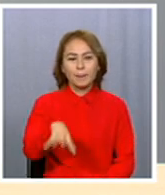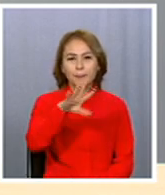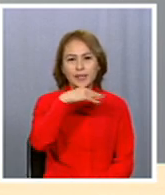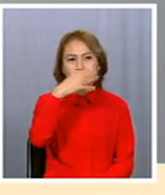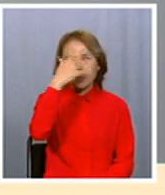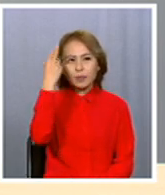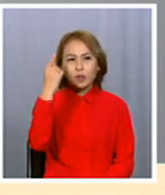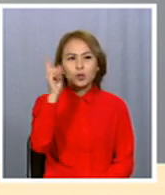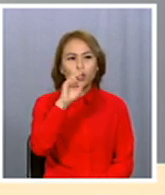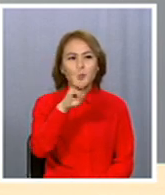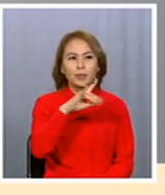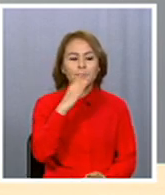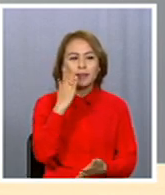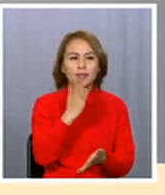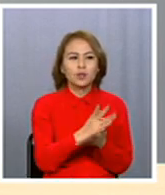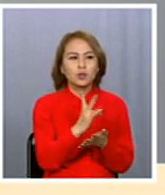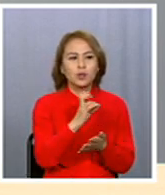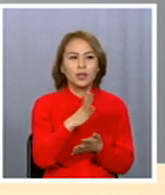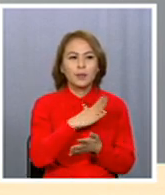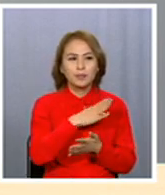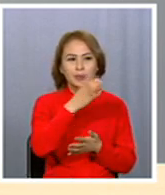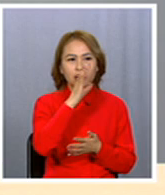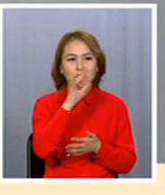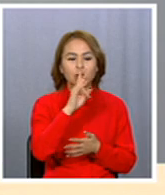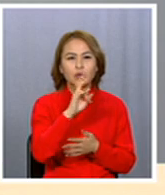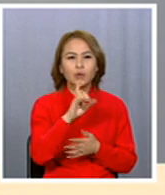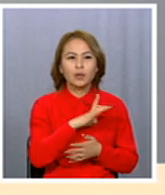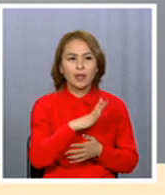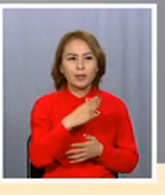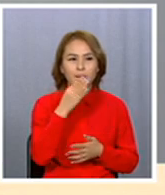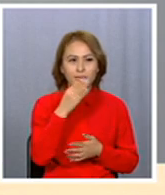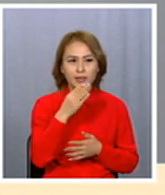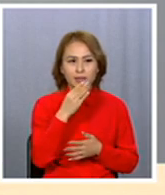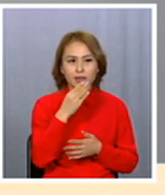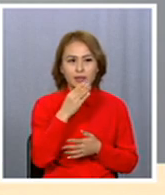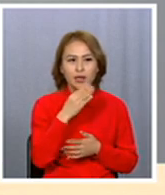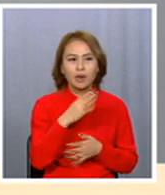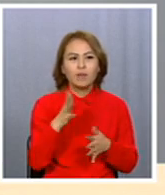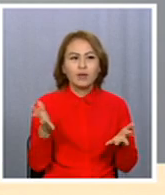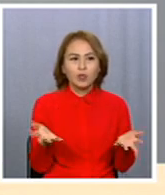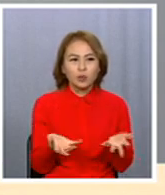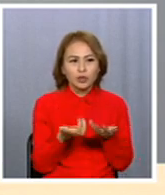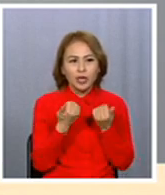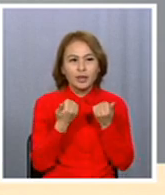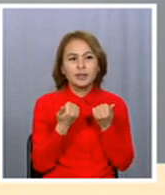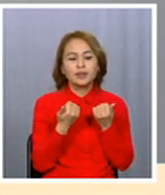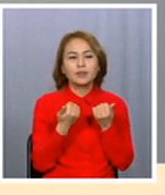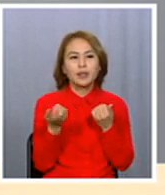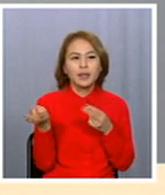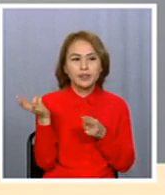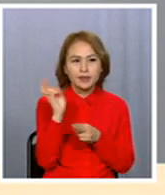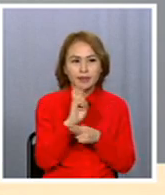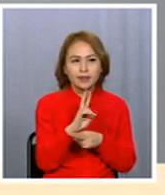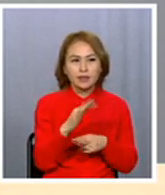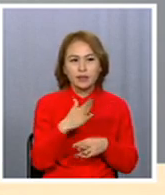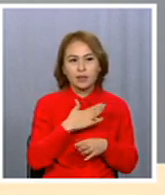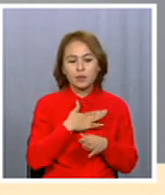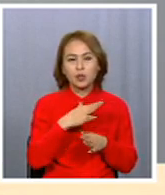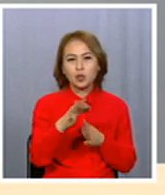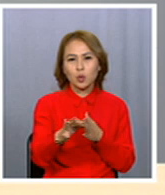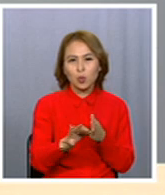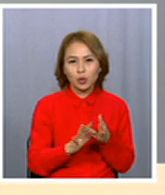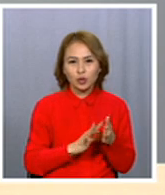забыли, кто мы есть, что нам пить и что нам есть. Выручайте, приходите и